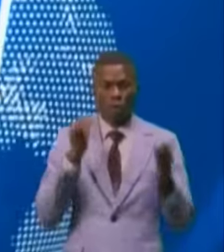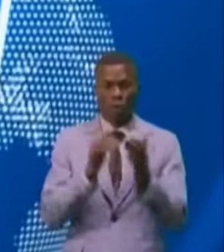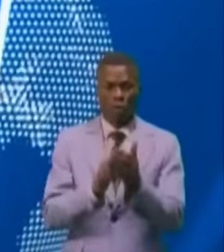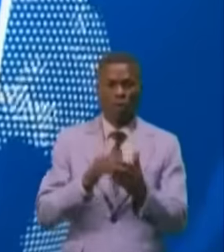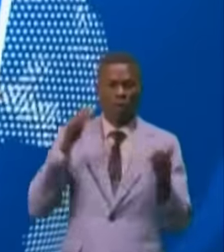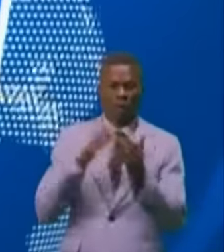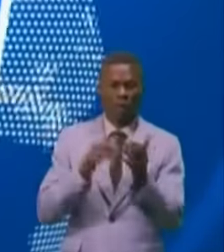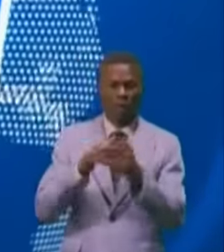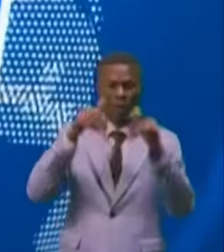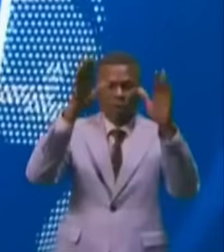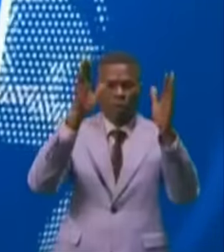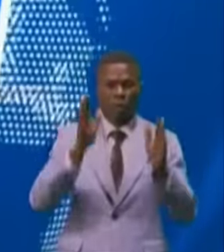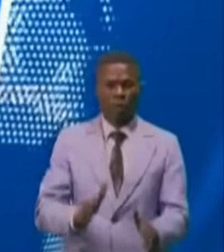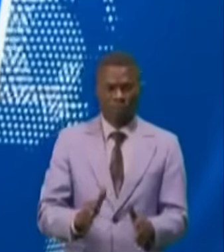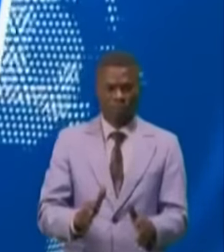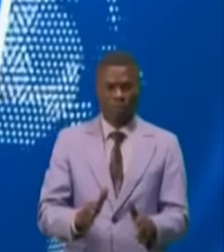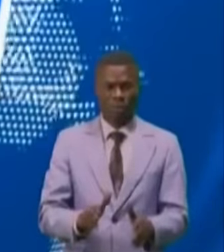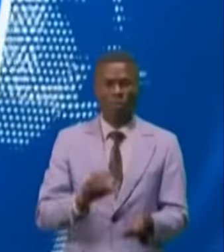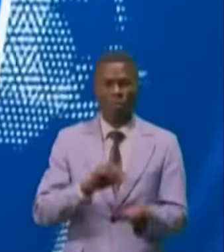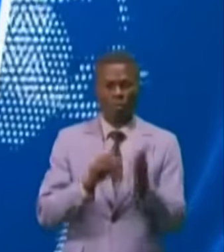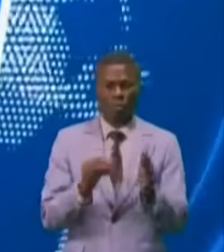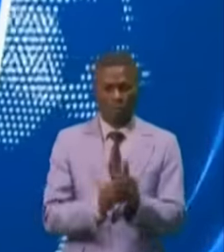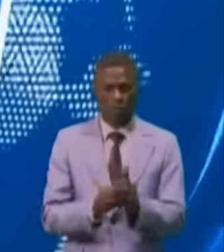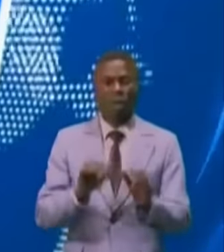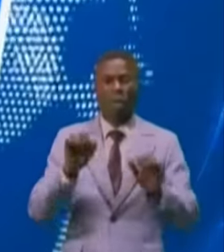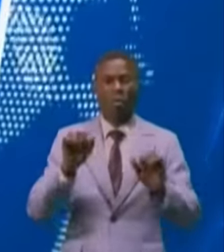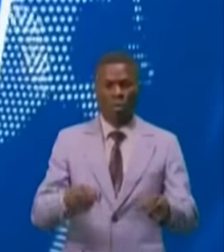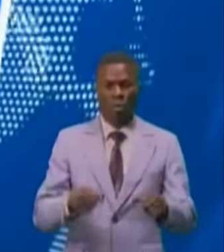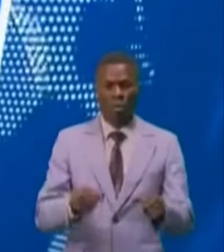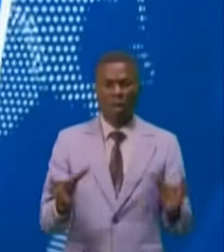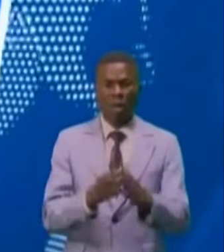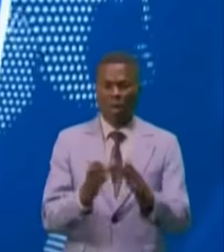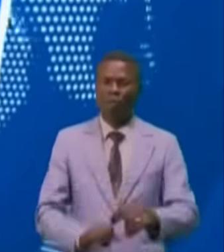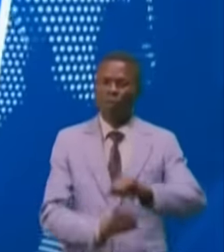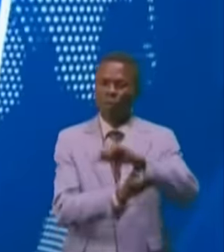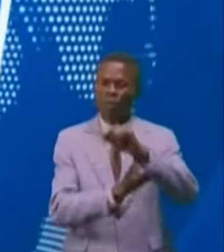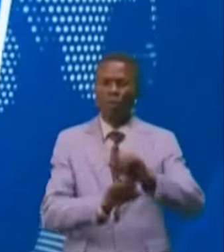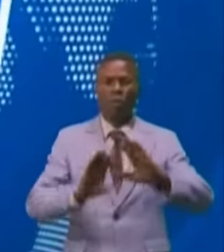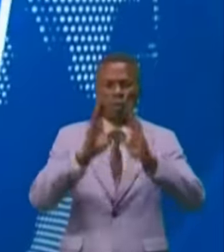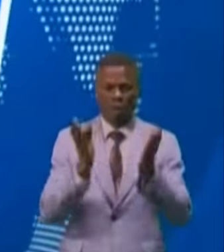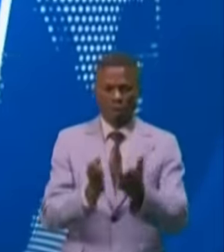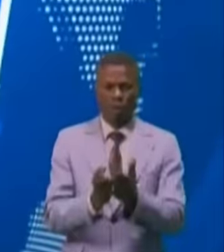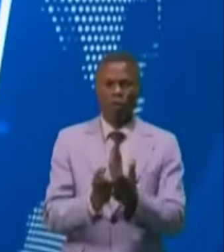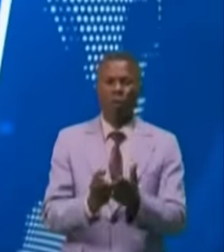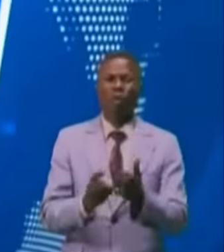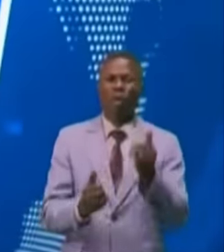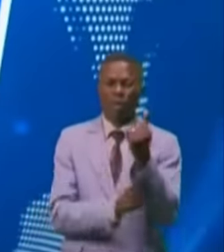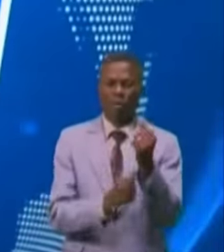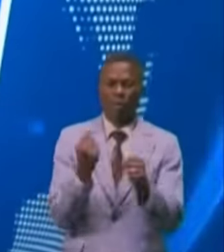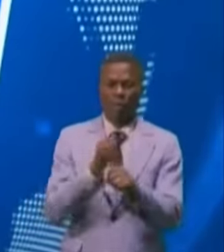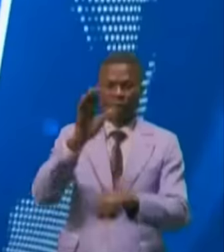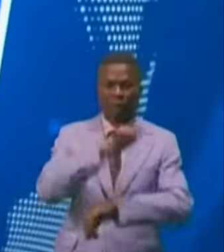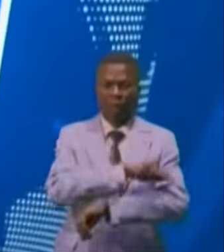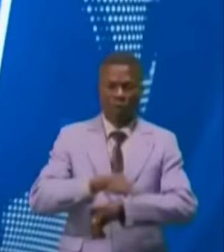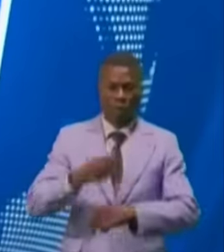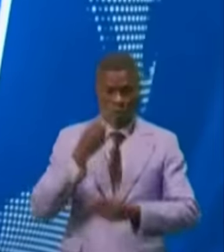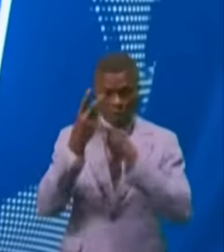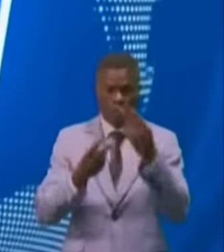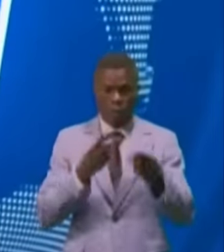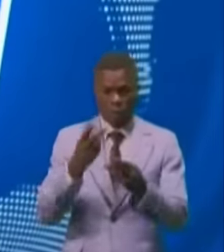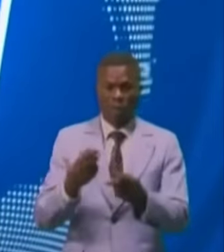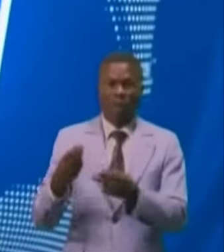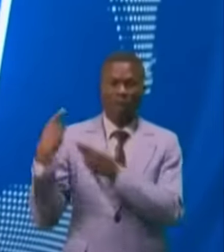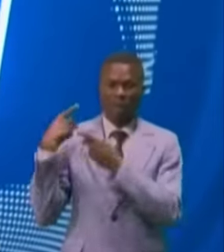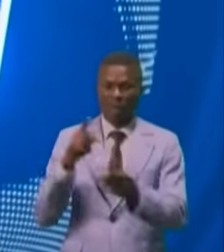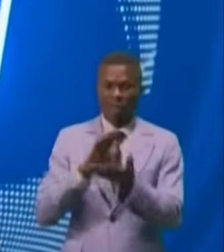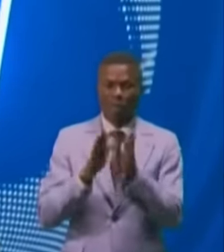de l'extérieur. Cela sera possible avec le concours des membres de son cabinet qu'il a visité dès la prise